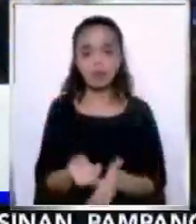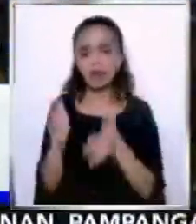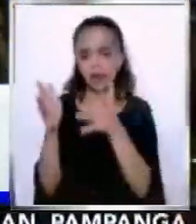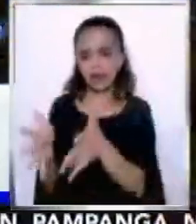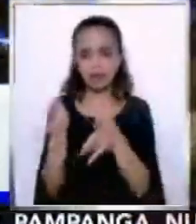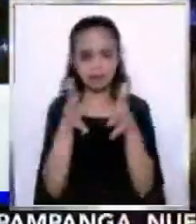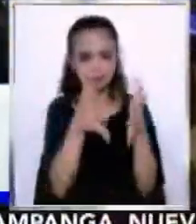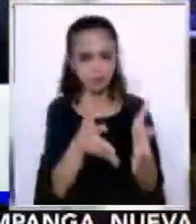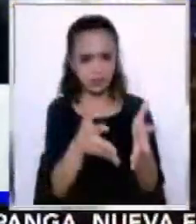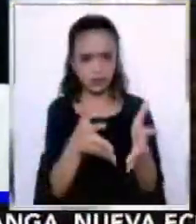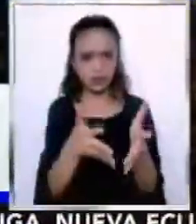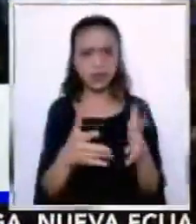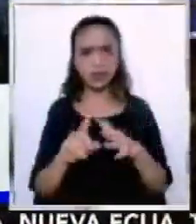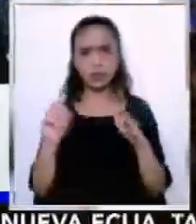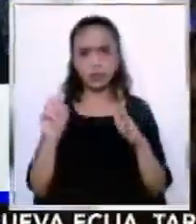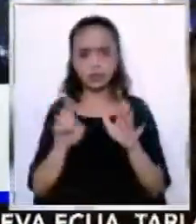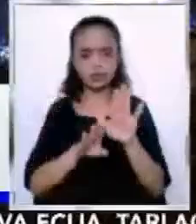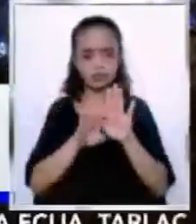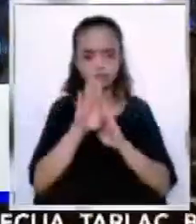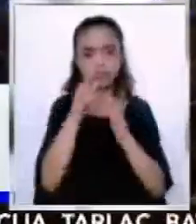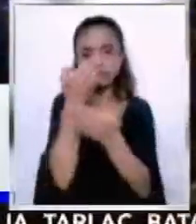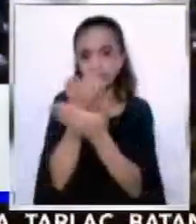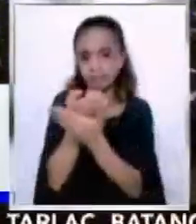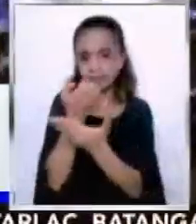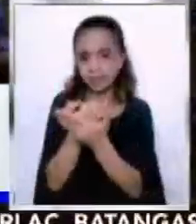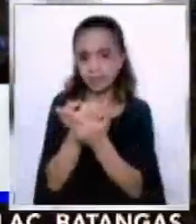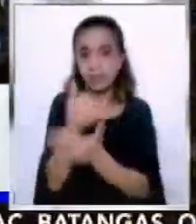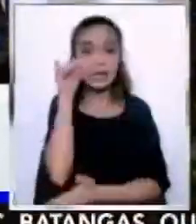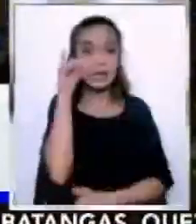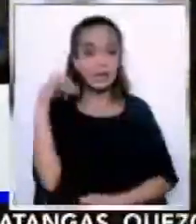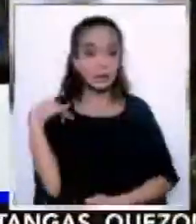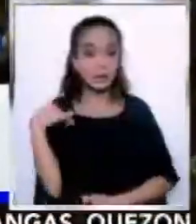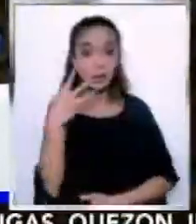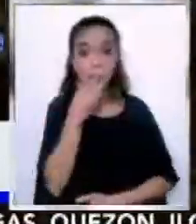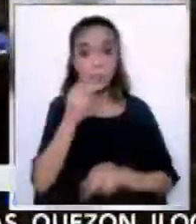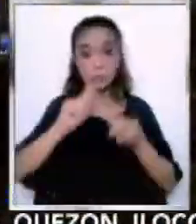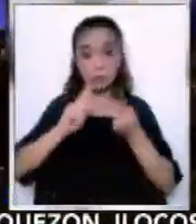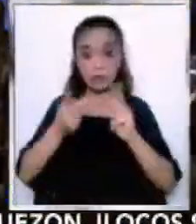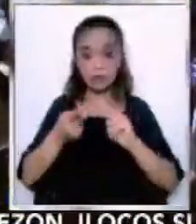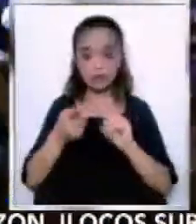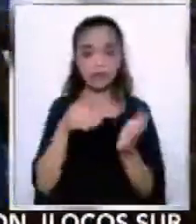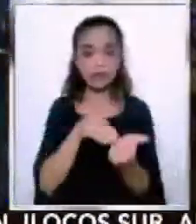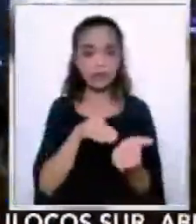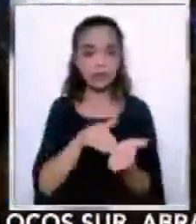ang ekonomiya ng bansa. Wala sa event kagabi ang katandem ni Moreno na si Dr. Willie Ong.